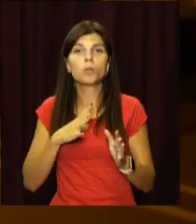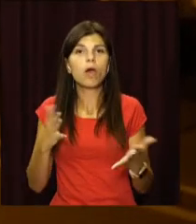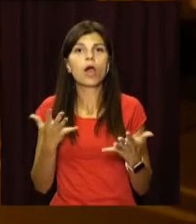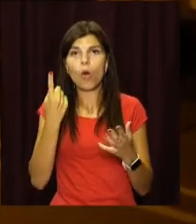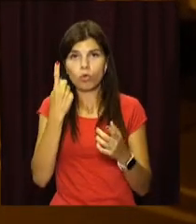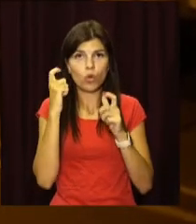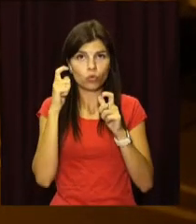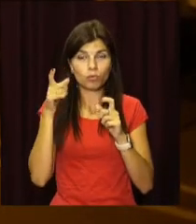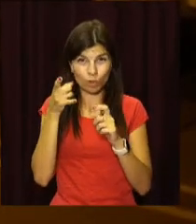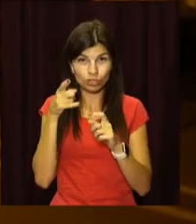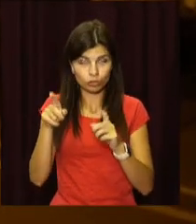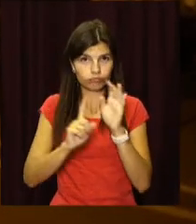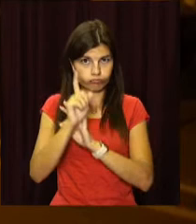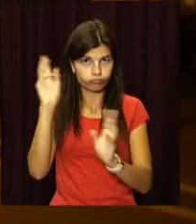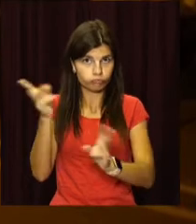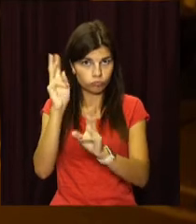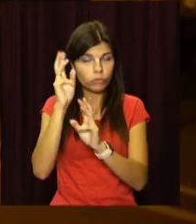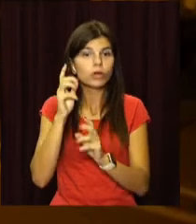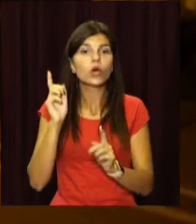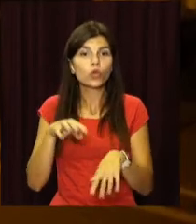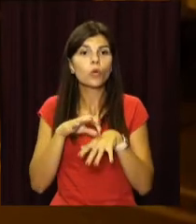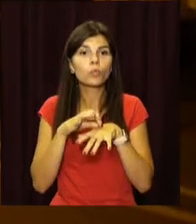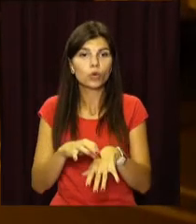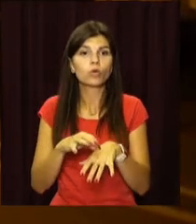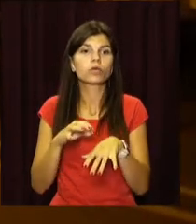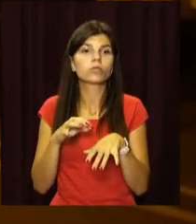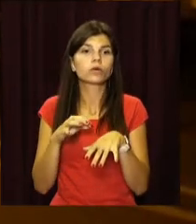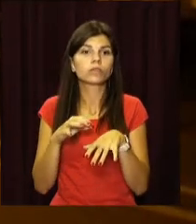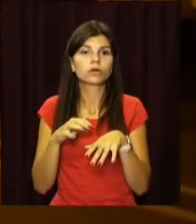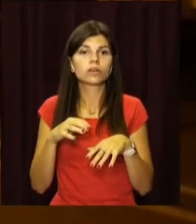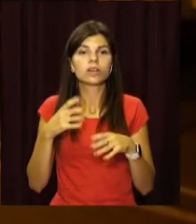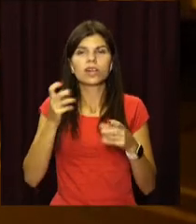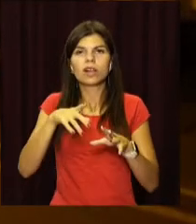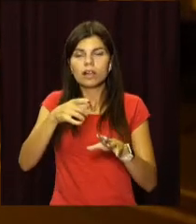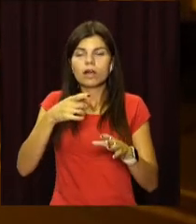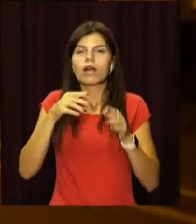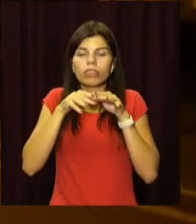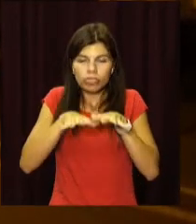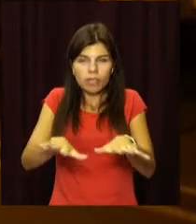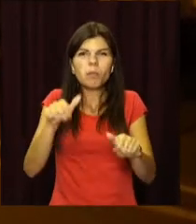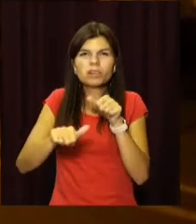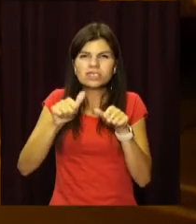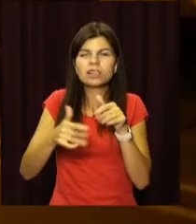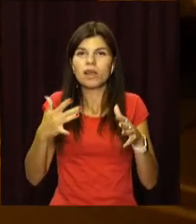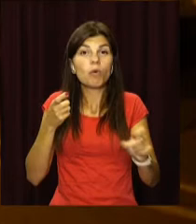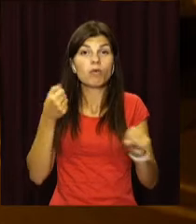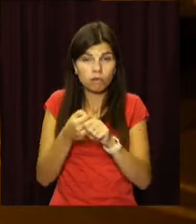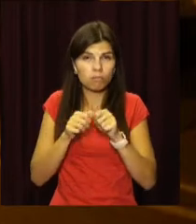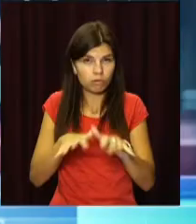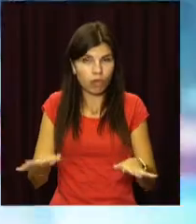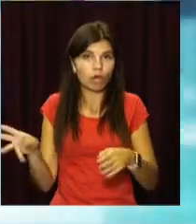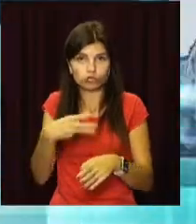одному з вантажних автомобілів. Також проведено розмив паливно-мастильних матеріалів, які розтіклися внаслідок дорожньо-транспортної